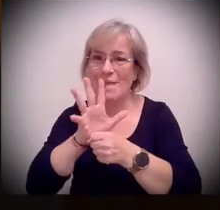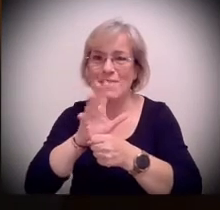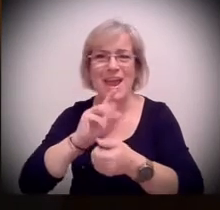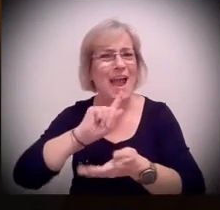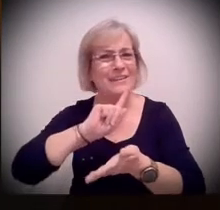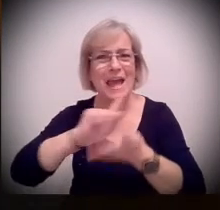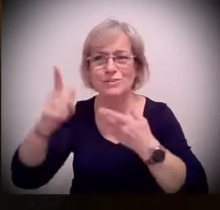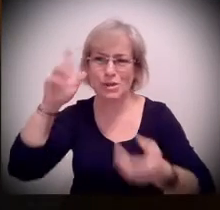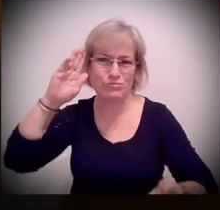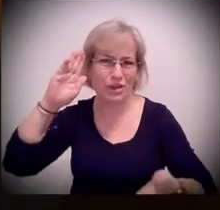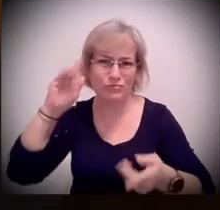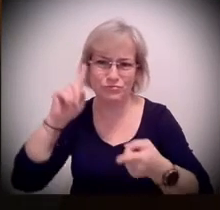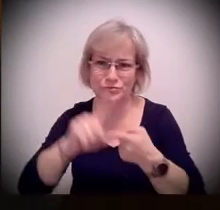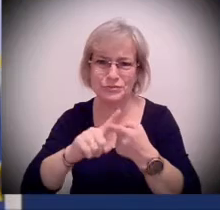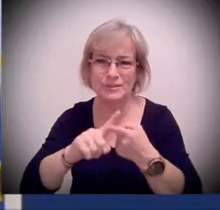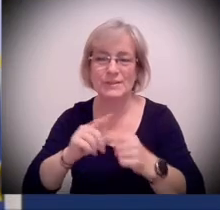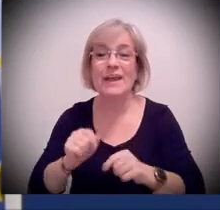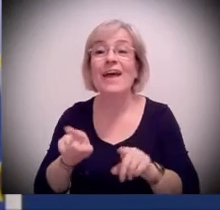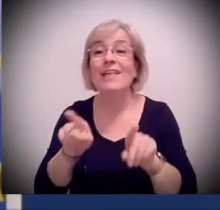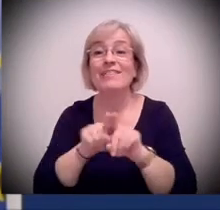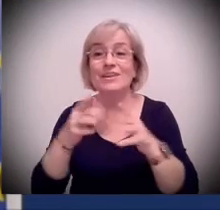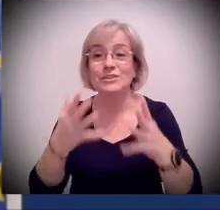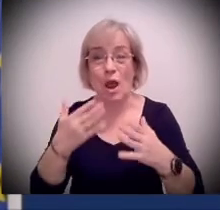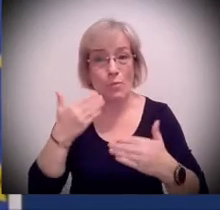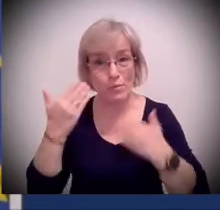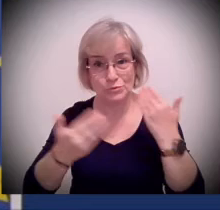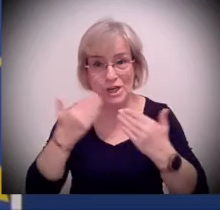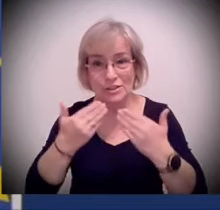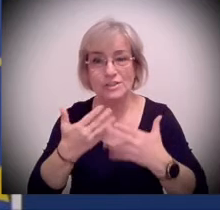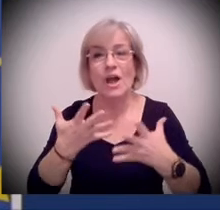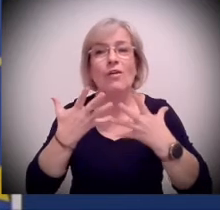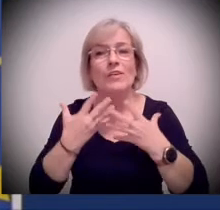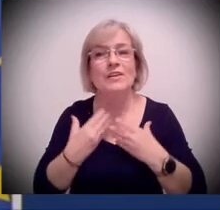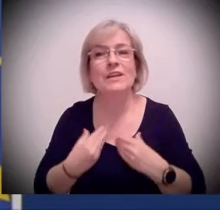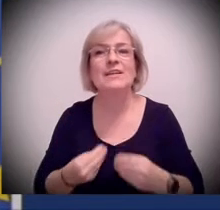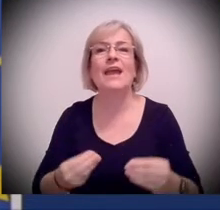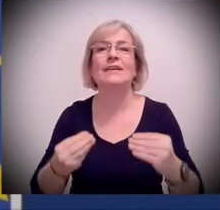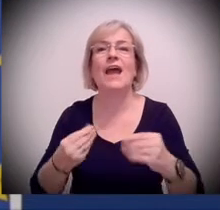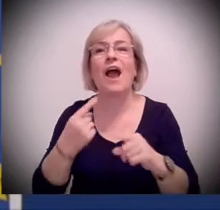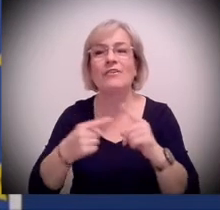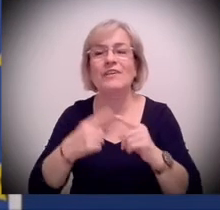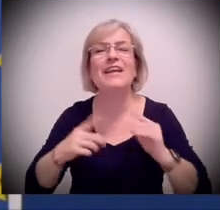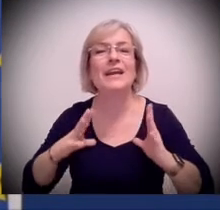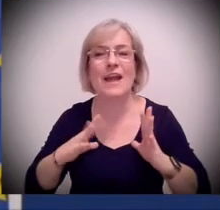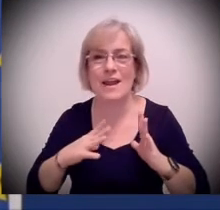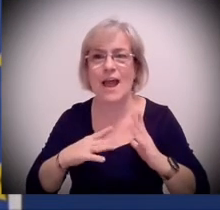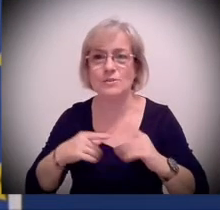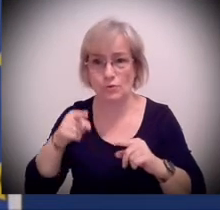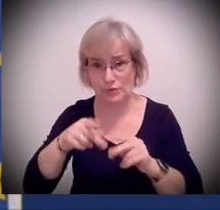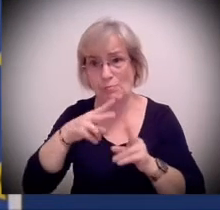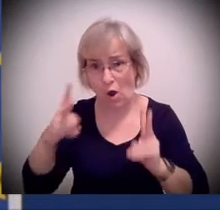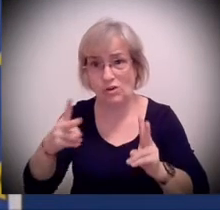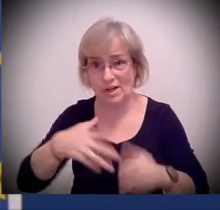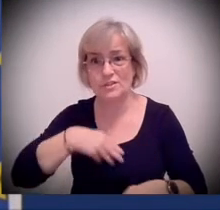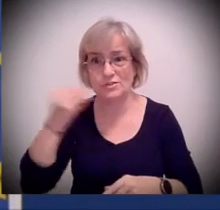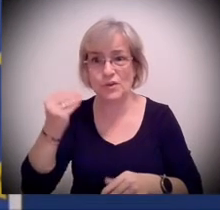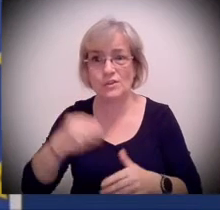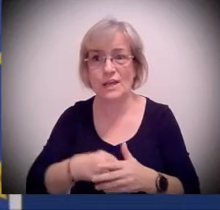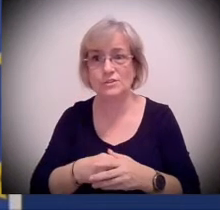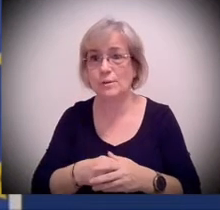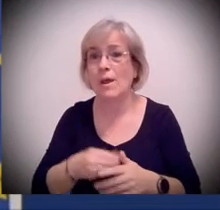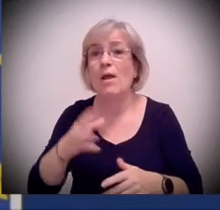jak najszybciej się skończyła. Chciałbym Państwu także życzyć wytchnienia i chwili relaksu w tym